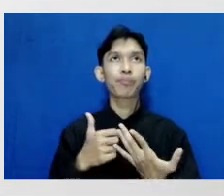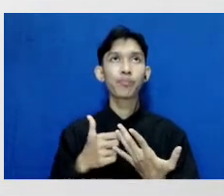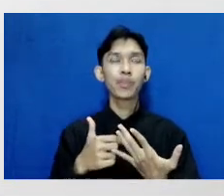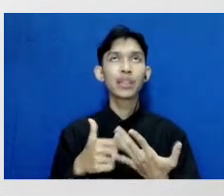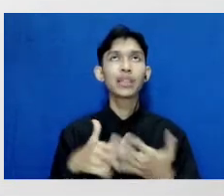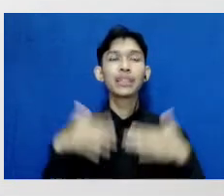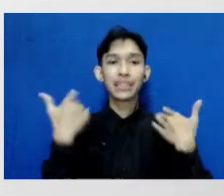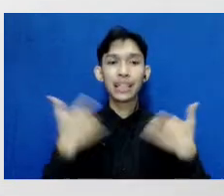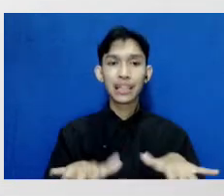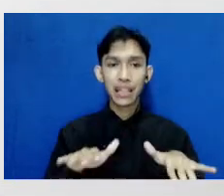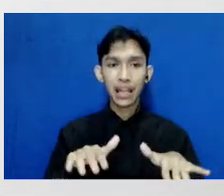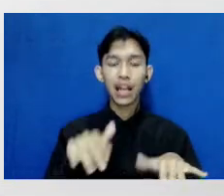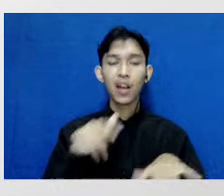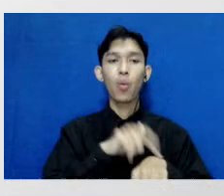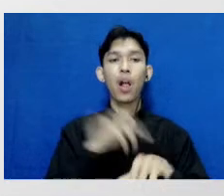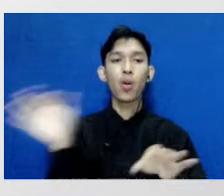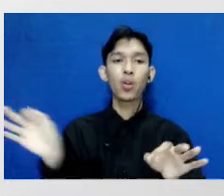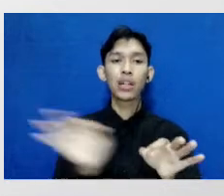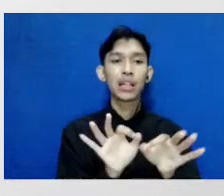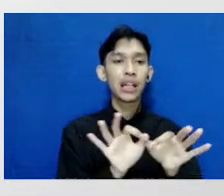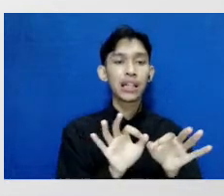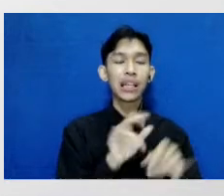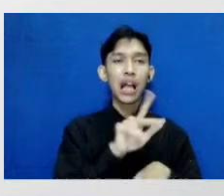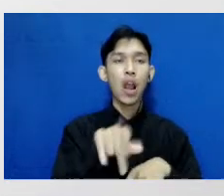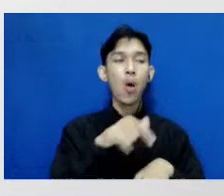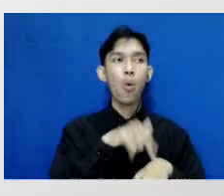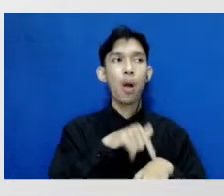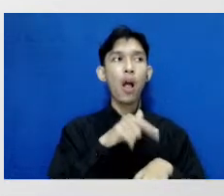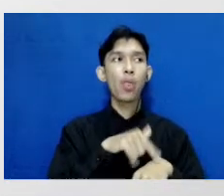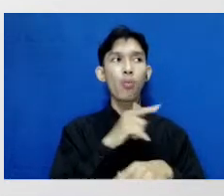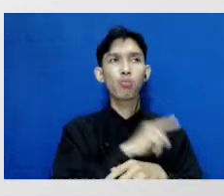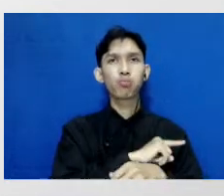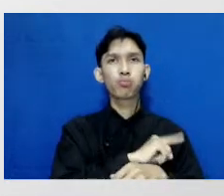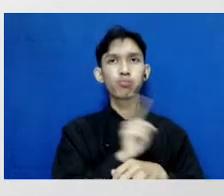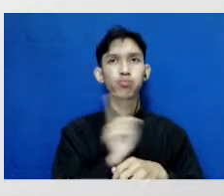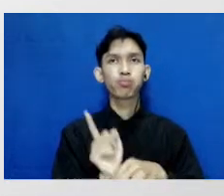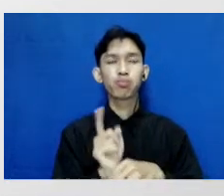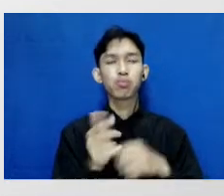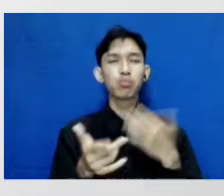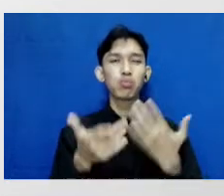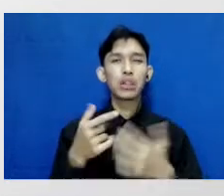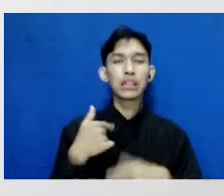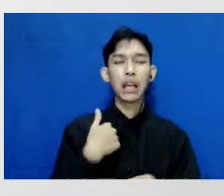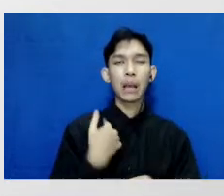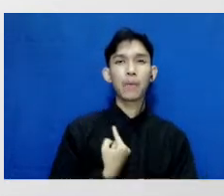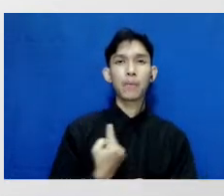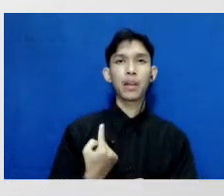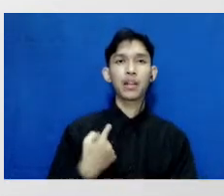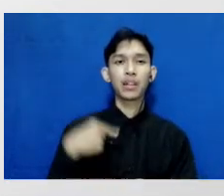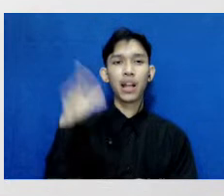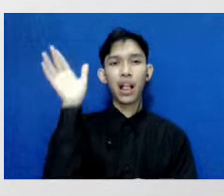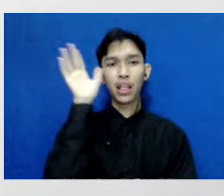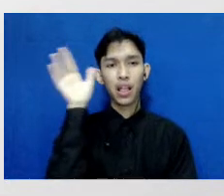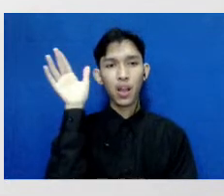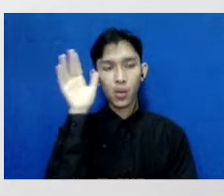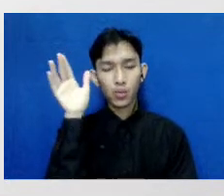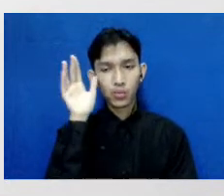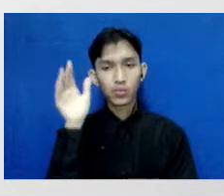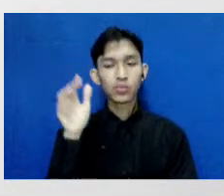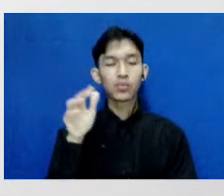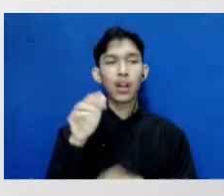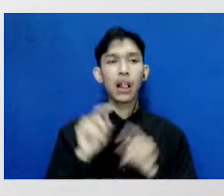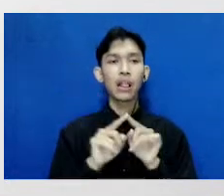dalam waktu dekat. Kalau untuk waktu secara definitif, tentu saya pribadi tidak mengetahuinya,